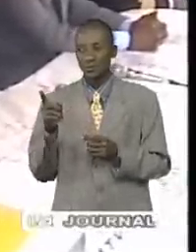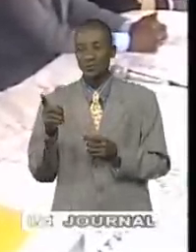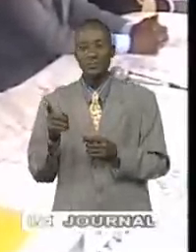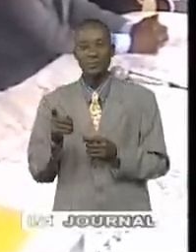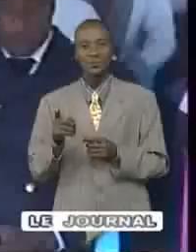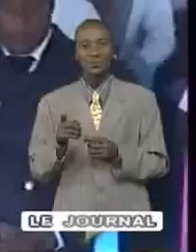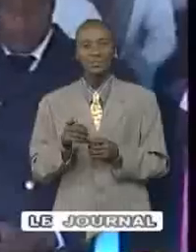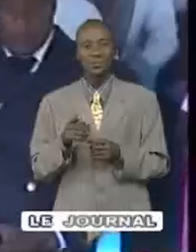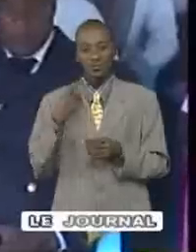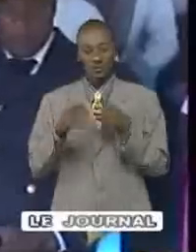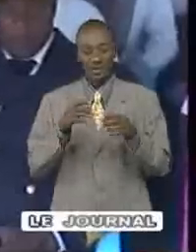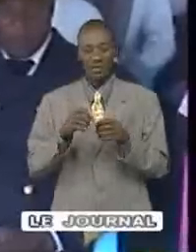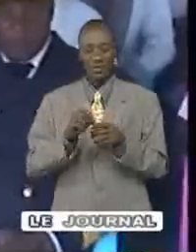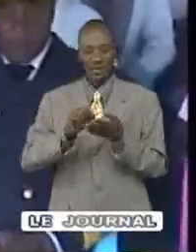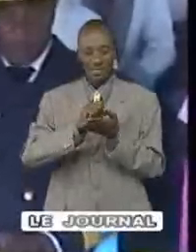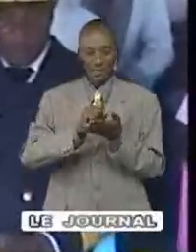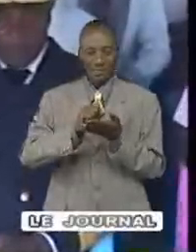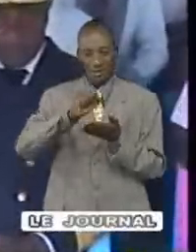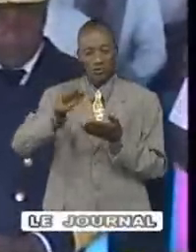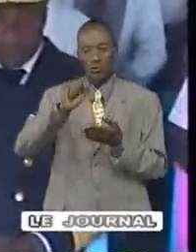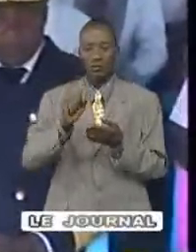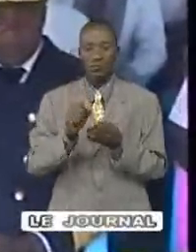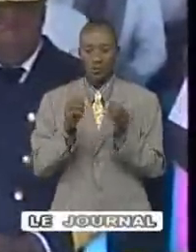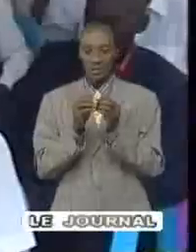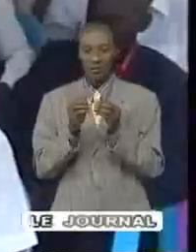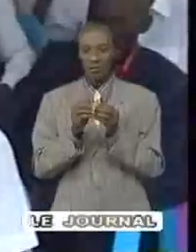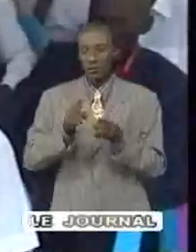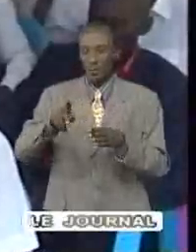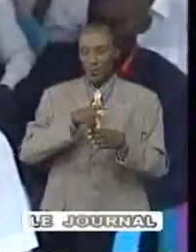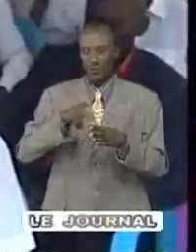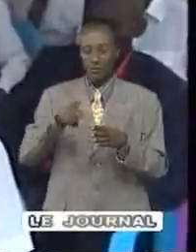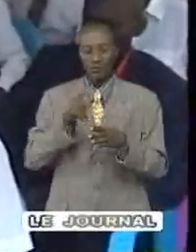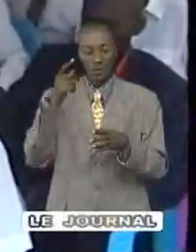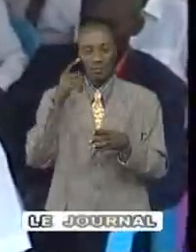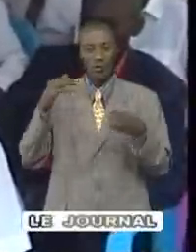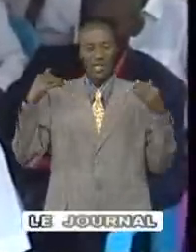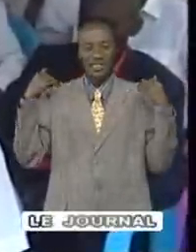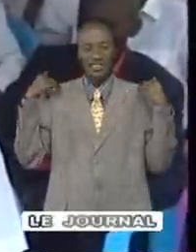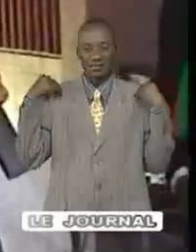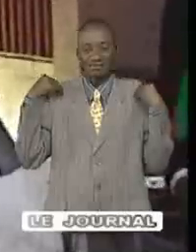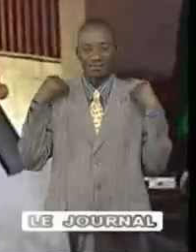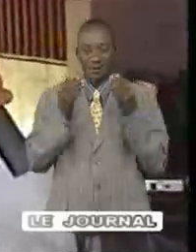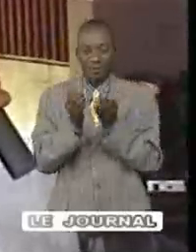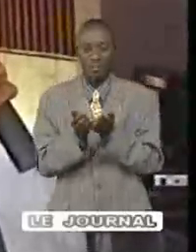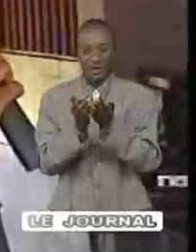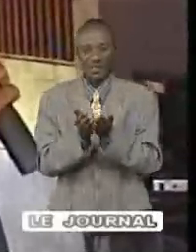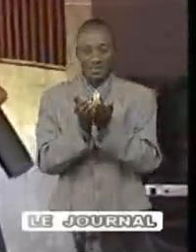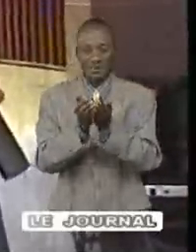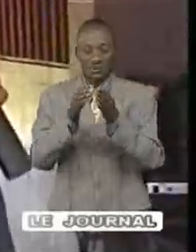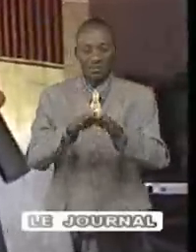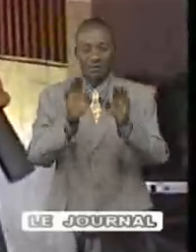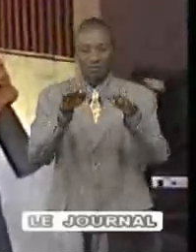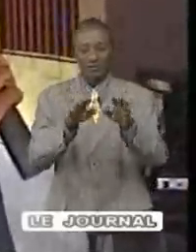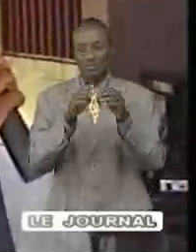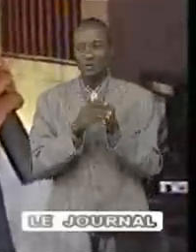la session de perfectionnement sur les attributions des commissaires maritimes, fluviaux et lacustres afin de rendre ces